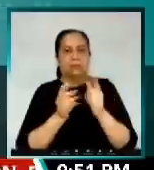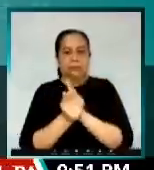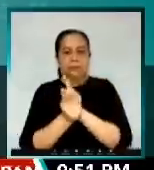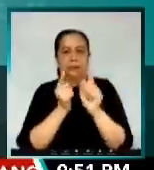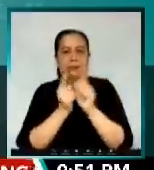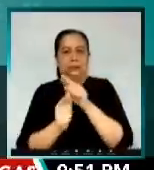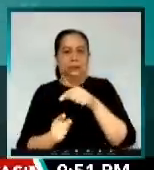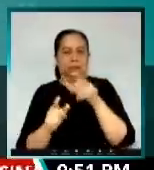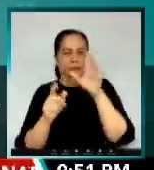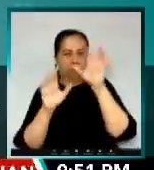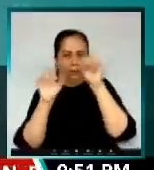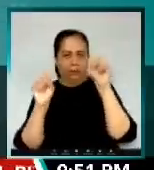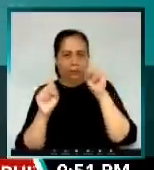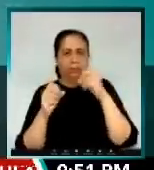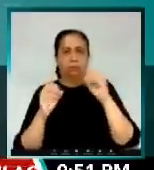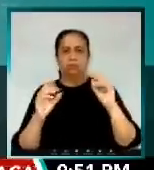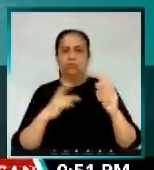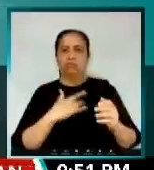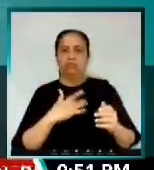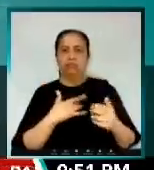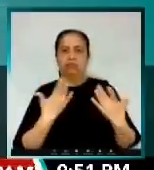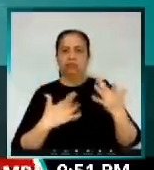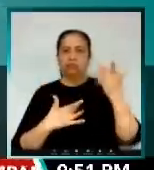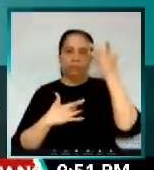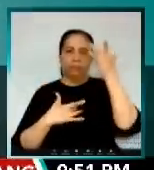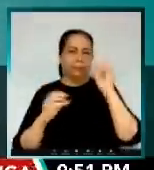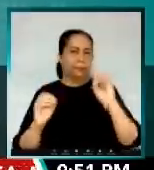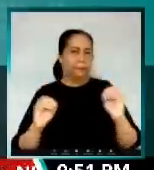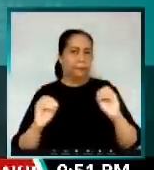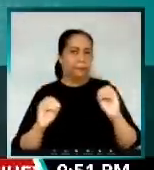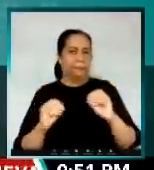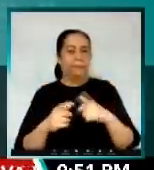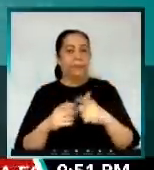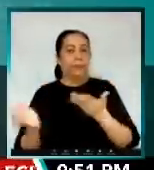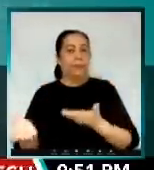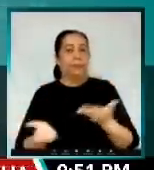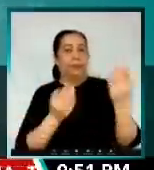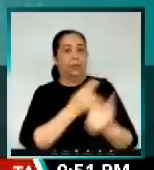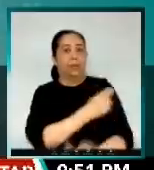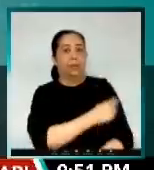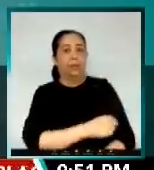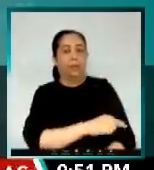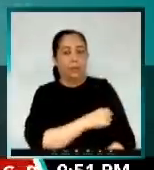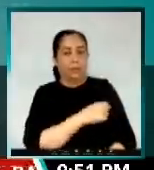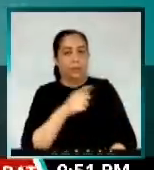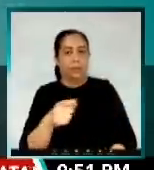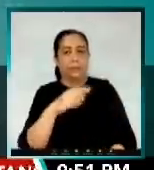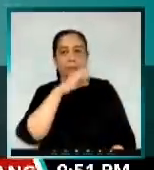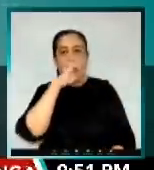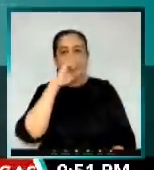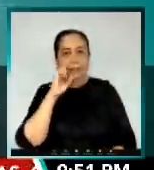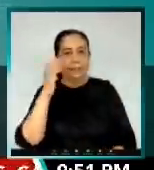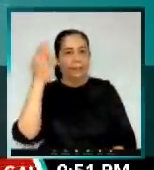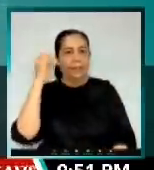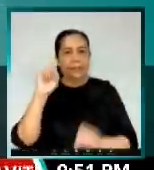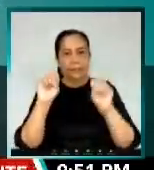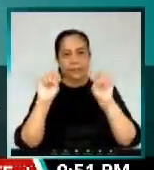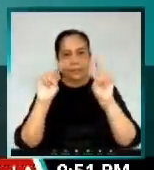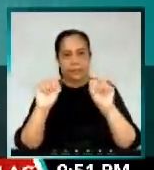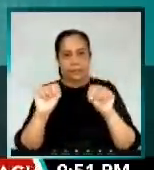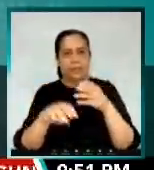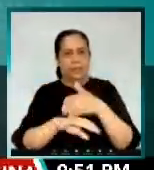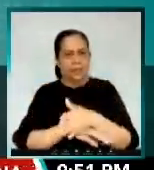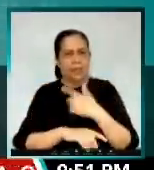naman silang nararamdamang sintomas. Dinala sa isang ospital sa Metro Manila si Erap noong Linggo matapos daw